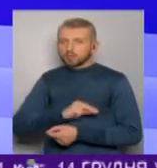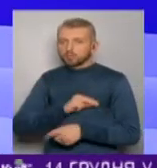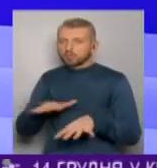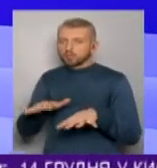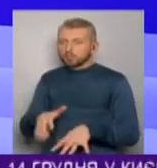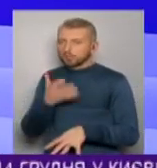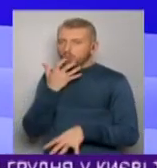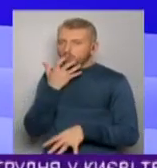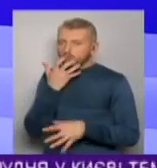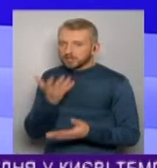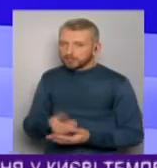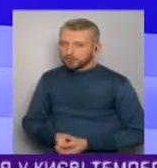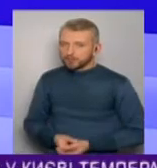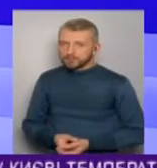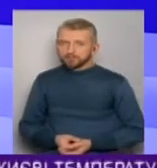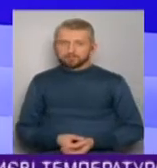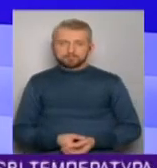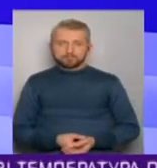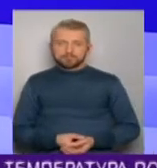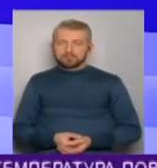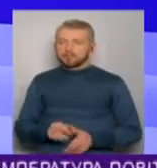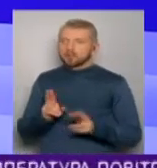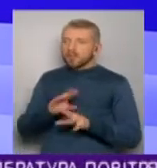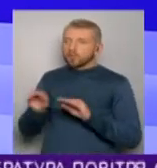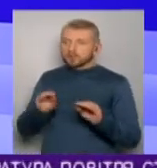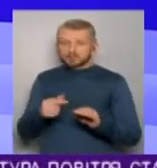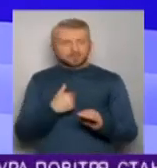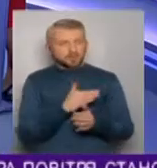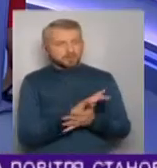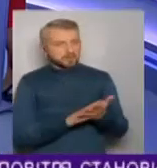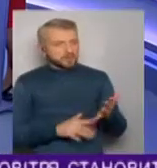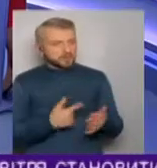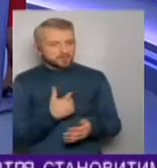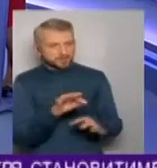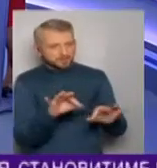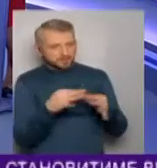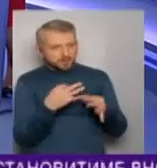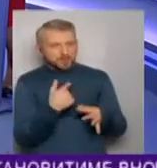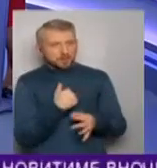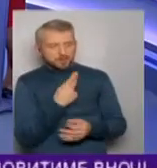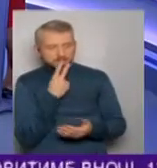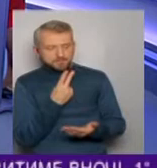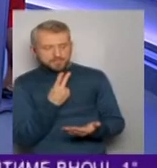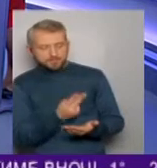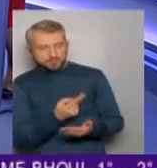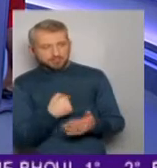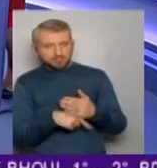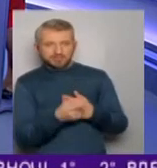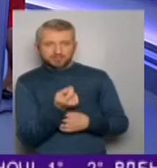обігріву. Знаєте, трошки, де вони облаштовані? Я вибачаюся, я з вашого дозволу піддивлюся, тому що це